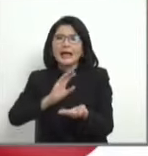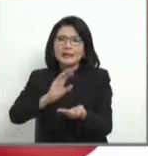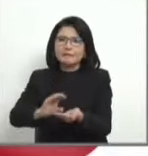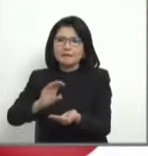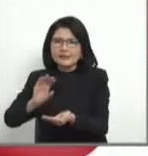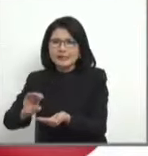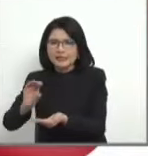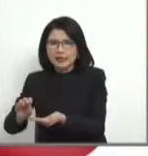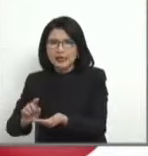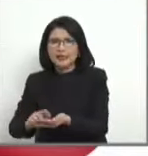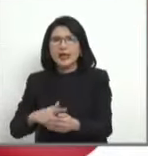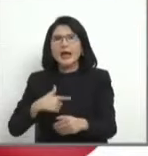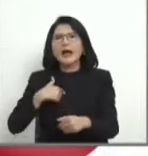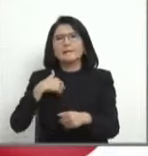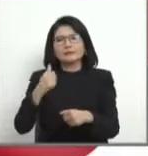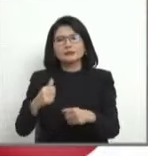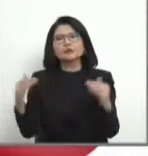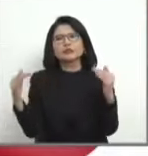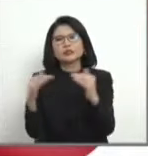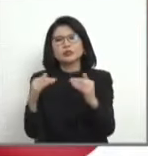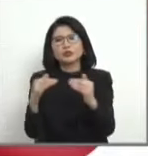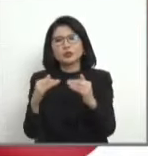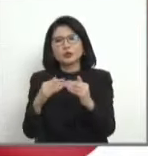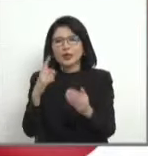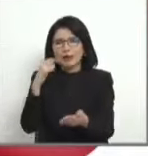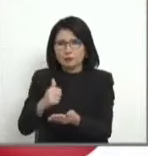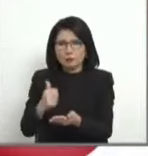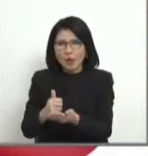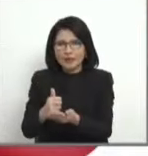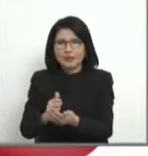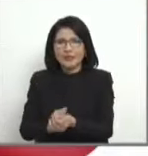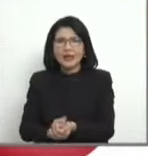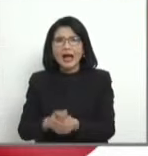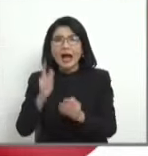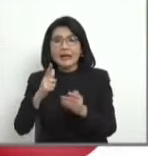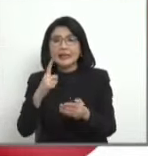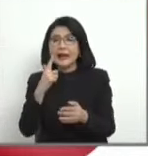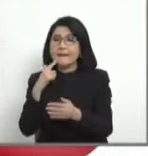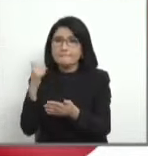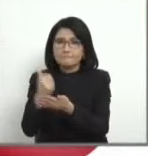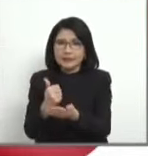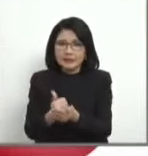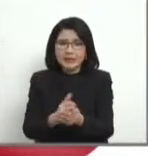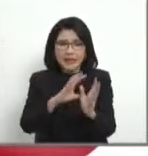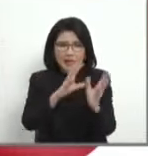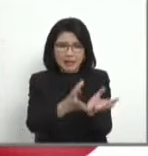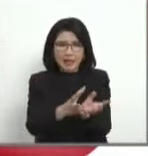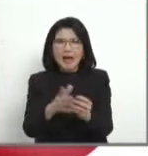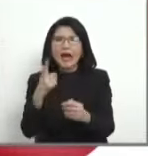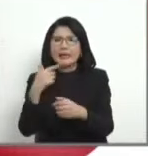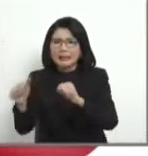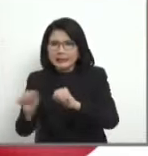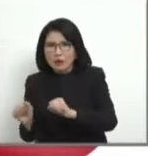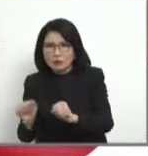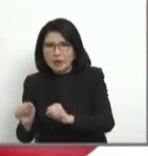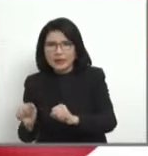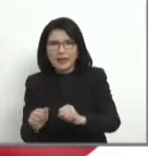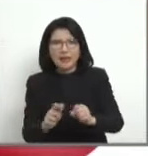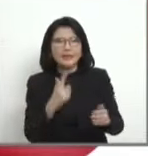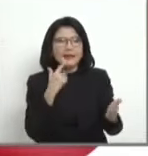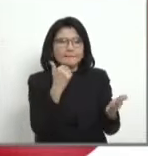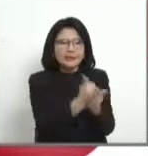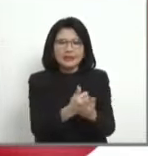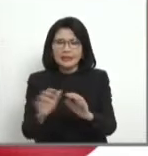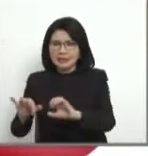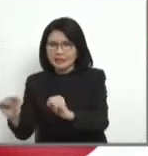bisa menjawab kebutuhan. Jadi ada unsur pentingnya, ada unsur urgensinya. Kita kerjakan